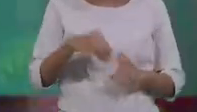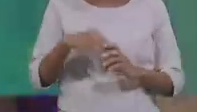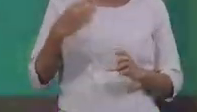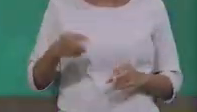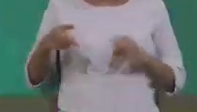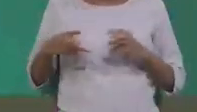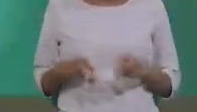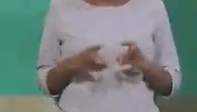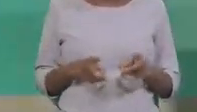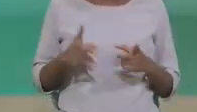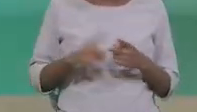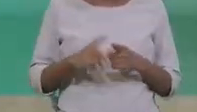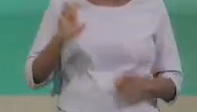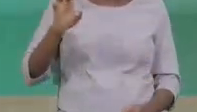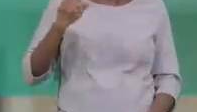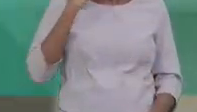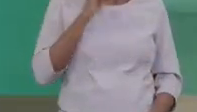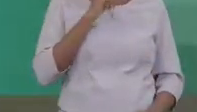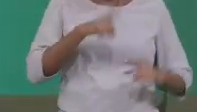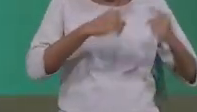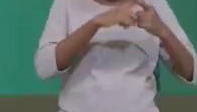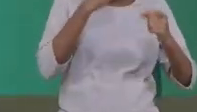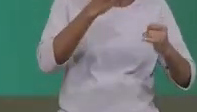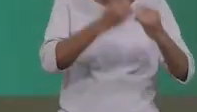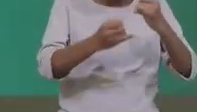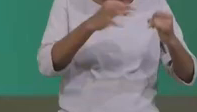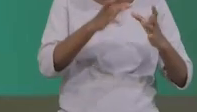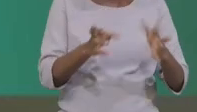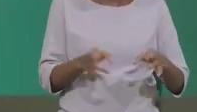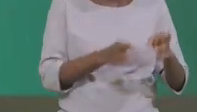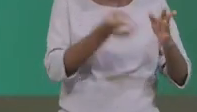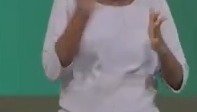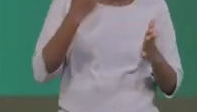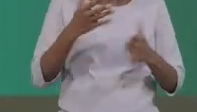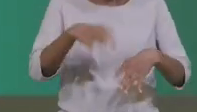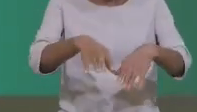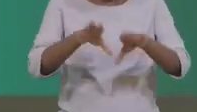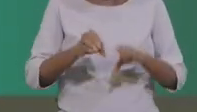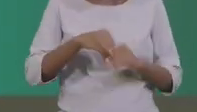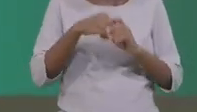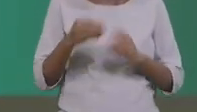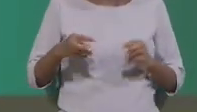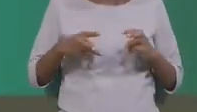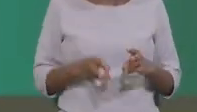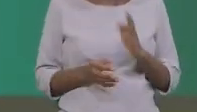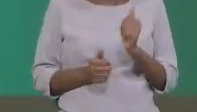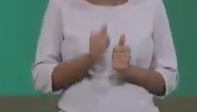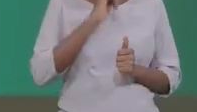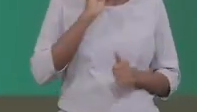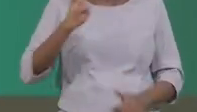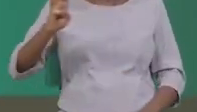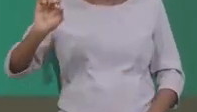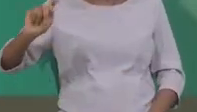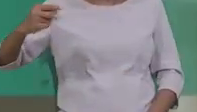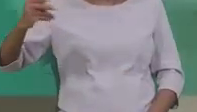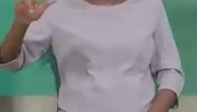chemin d'Ephrata. Elle n'est pas arrivée à la fin du voyage. Elle a été ensevelie sur le chemin qui